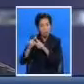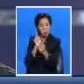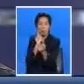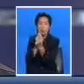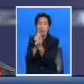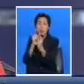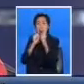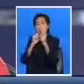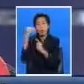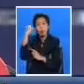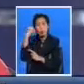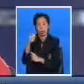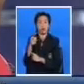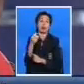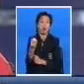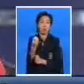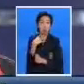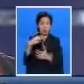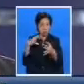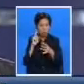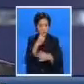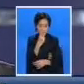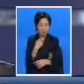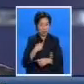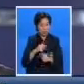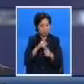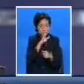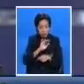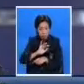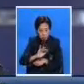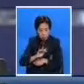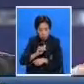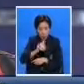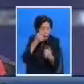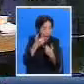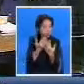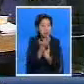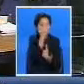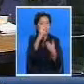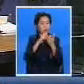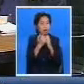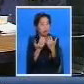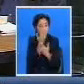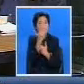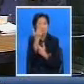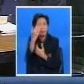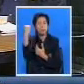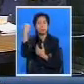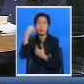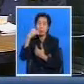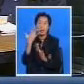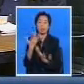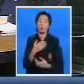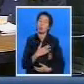นะฮะเขาก็บอกกำลังจะดีอยู่แล้วมันเกิดเรื่องนี้อีกกำลังจะดีอยู่แล้วทำไมมันเกิดเรื่องนี้ผมก็อยากจะ